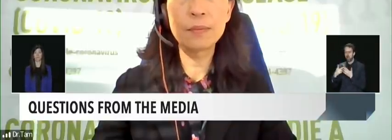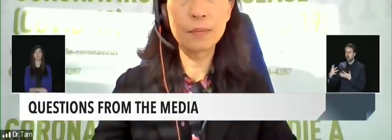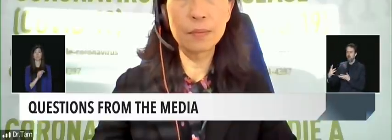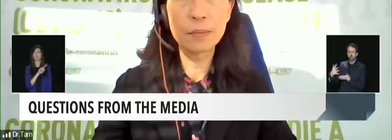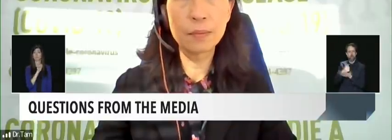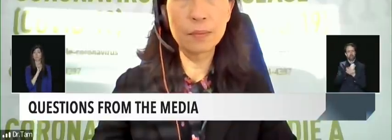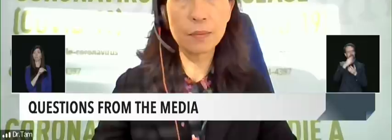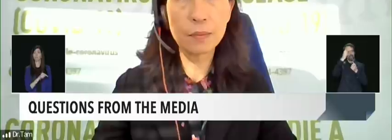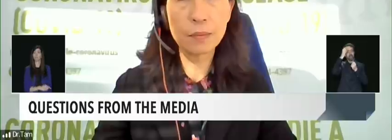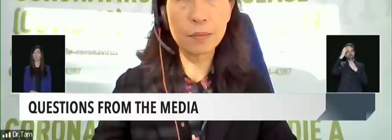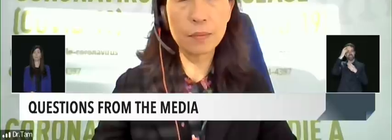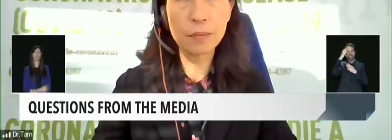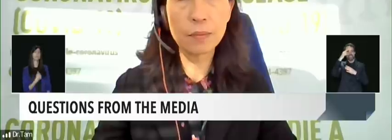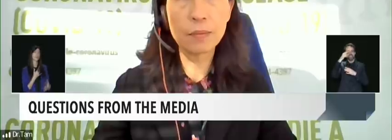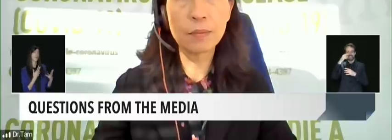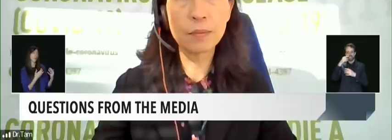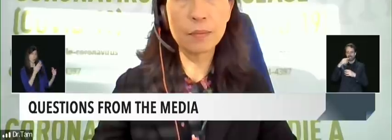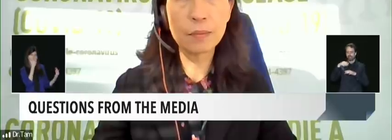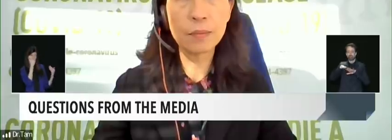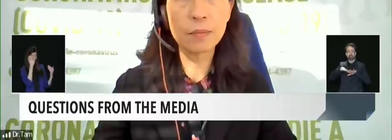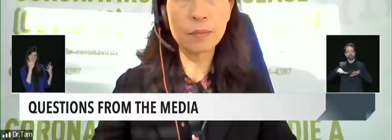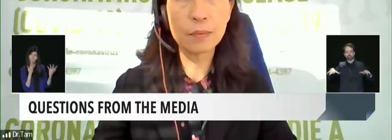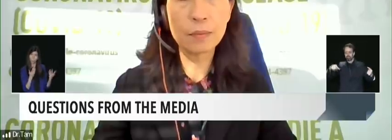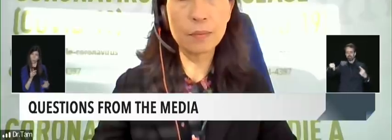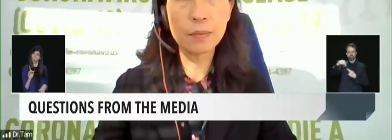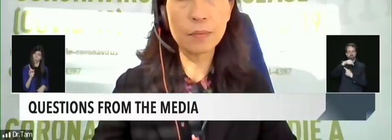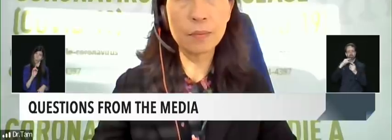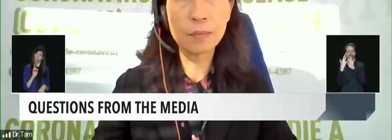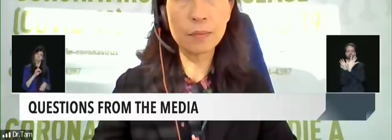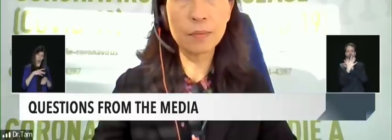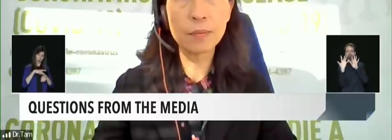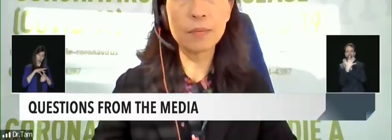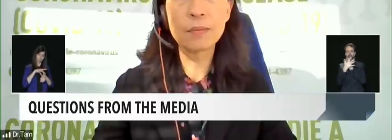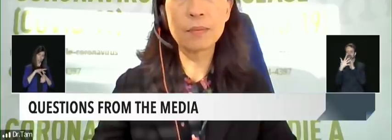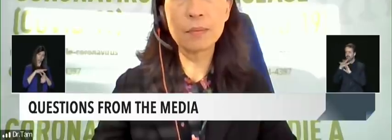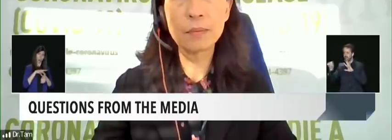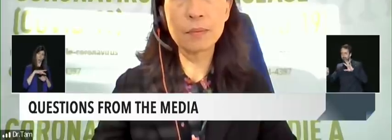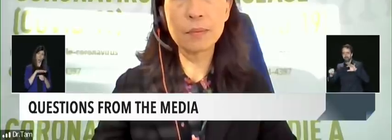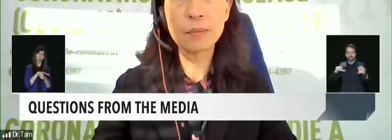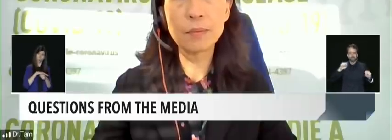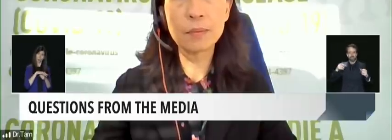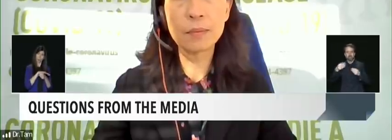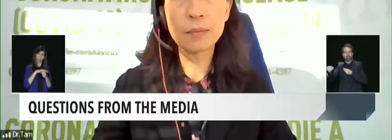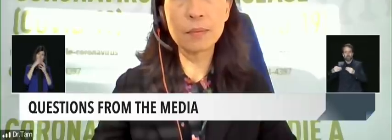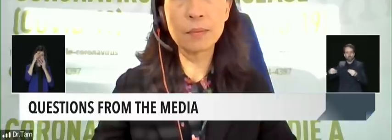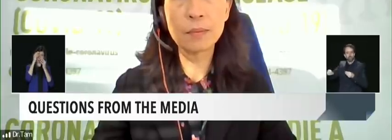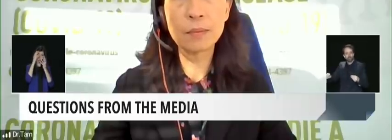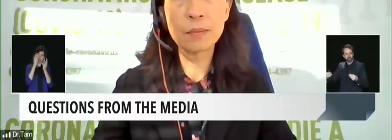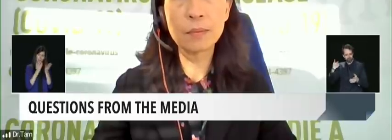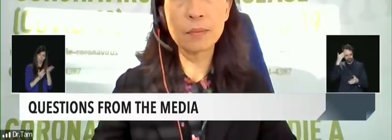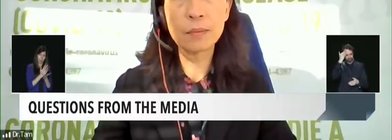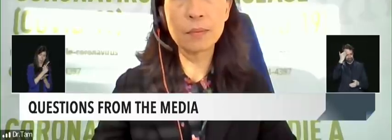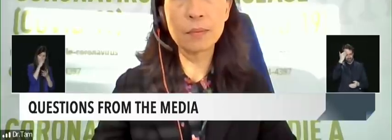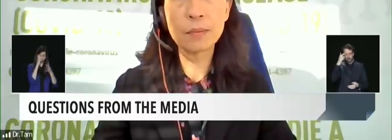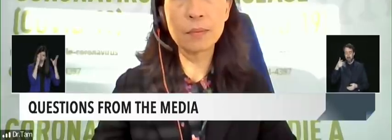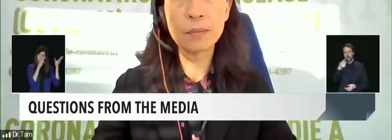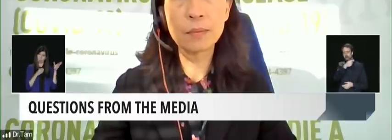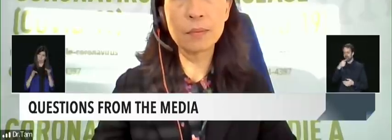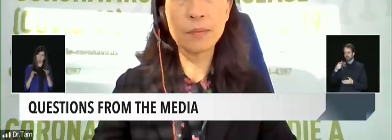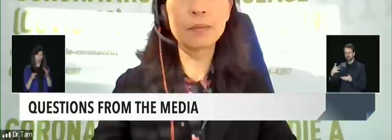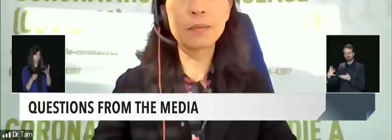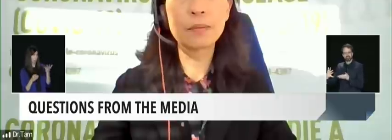géolocalisation. Je veux savoir exactement qu'est-ce que la santé publique fait avec ces données.